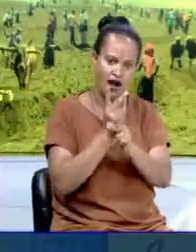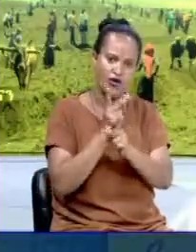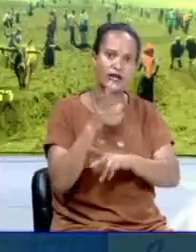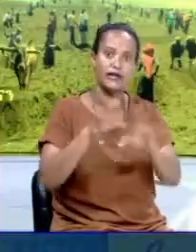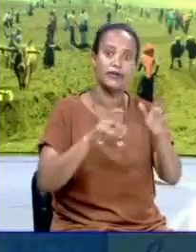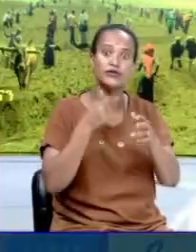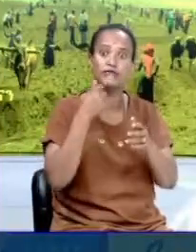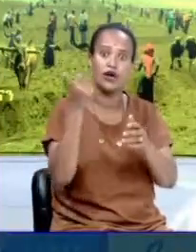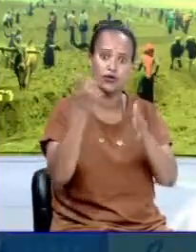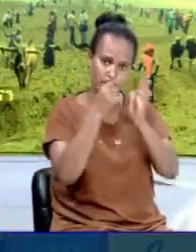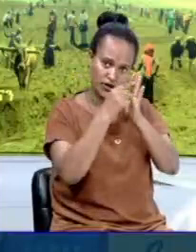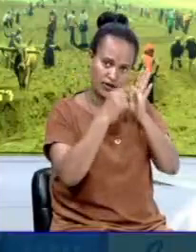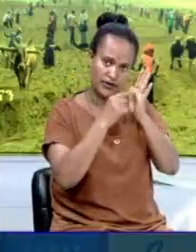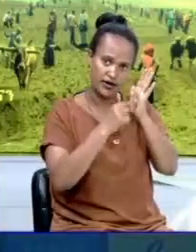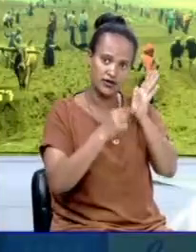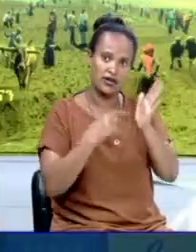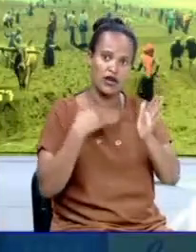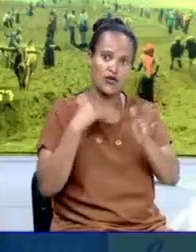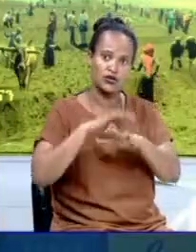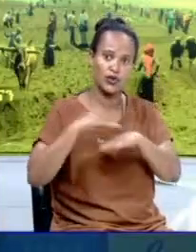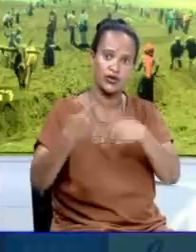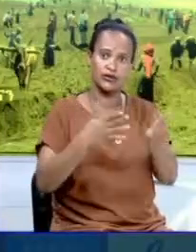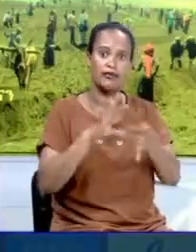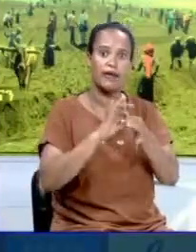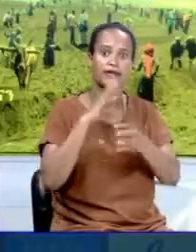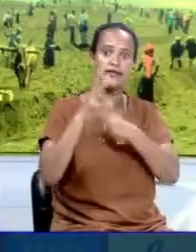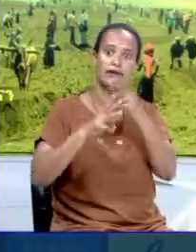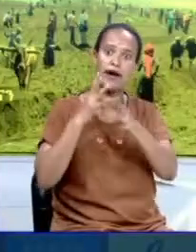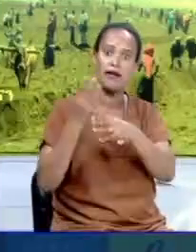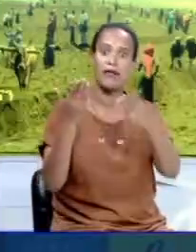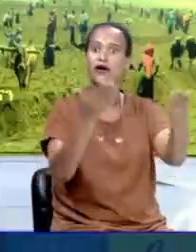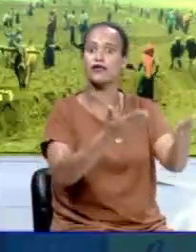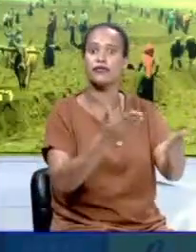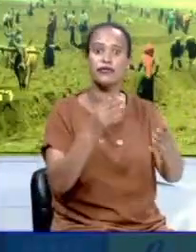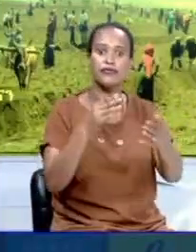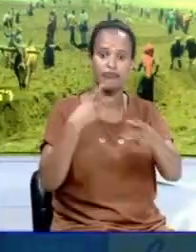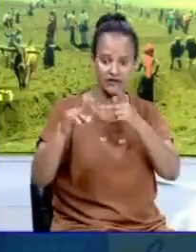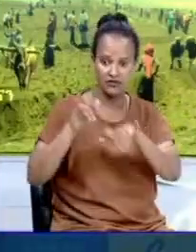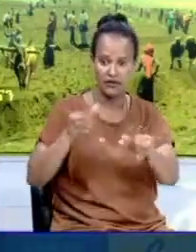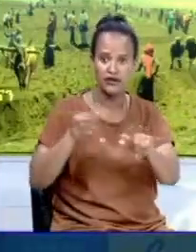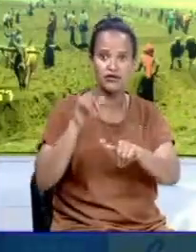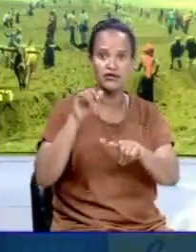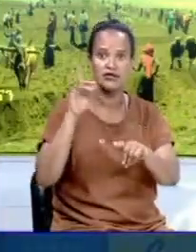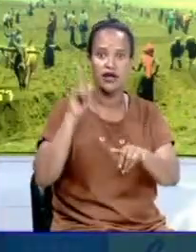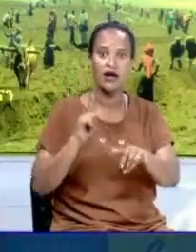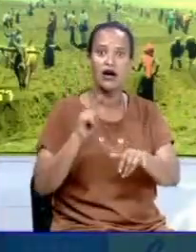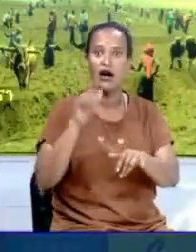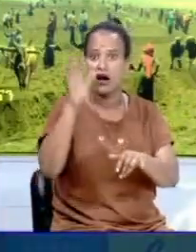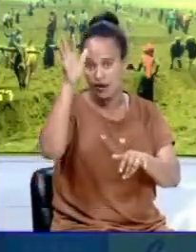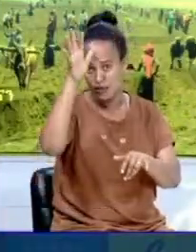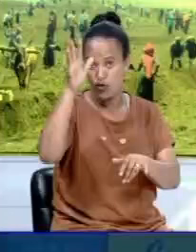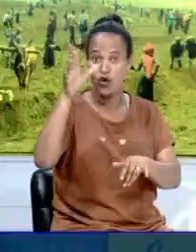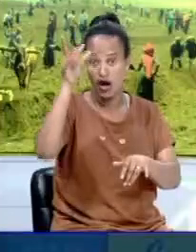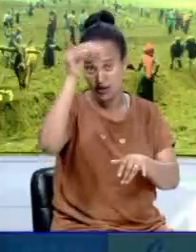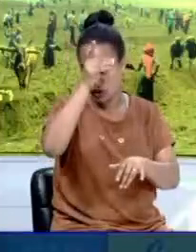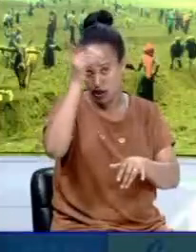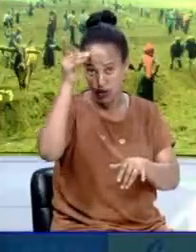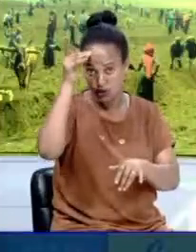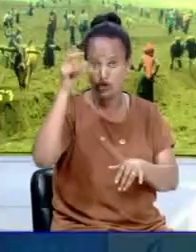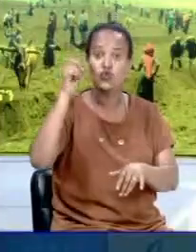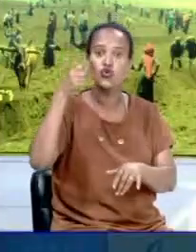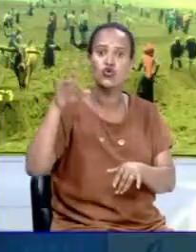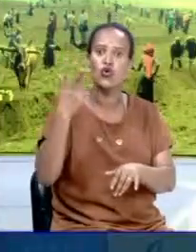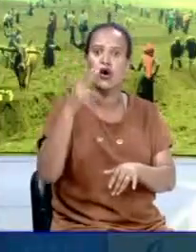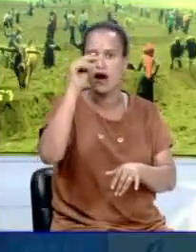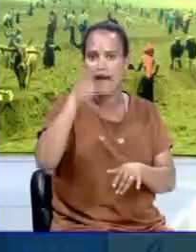ዝብሉን ካልኦት ነጥብታት ዘለዎም ፃውዒት ማሕበረሰብ ዓለም ኣቕሪቦም ብተዛማዲ ዜና ኣቦ ካቶሊካዊት ቤተ ክርስቲያን ውቕሮ